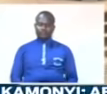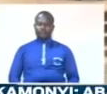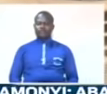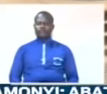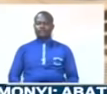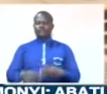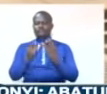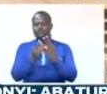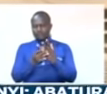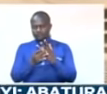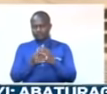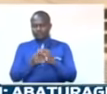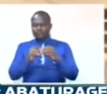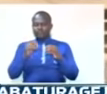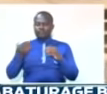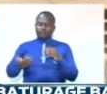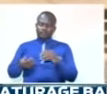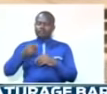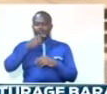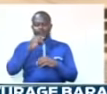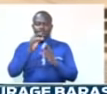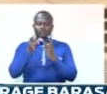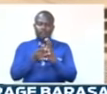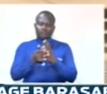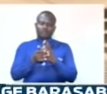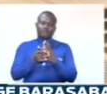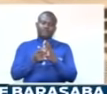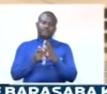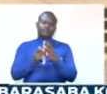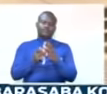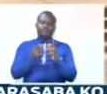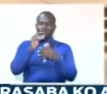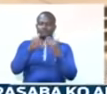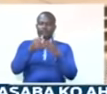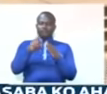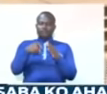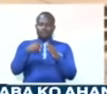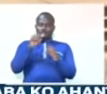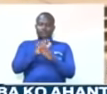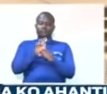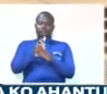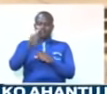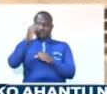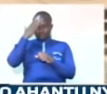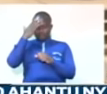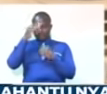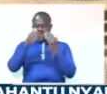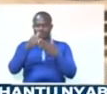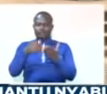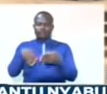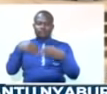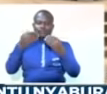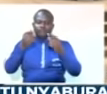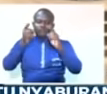umukwe n'umugeni yenda na Marene na Pare abo ngabo akenshi baba babizi kuko baba barajana kuri